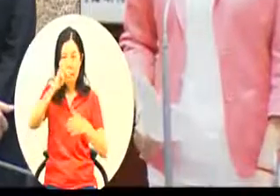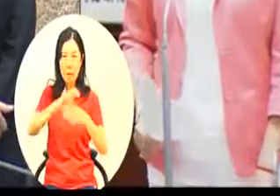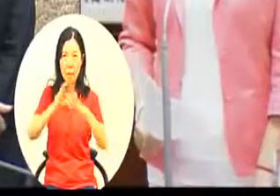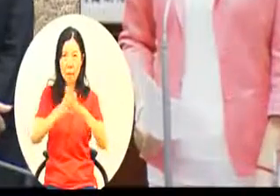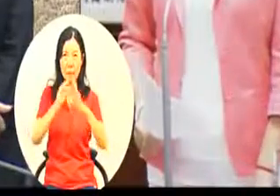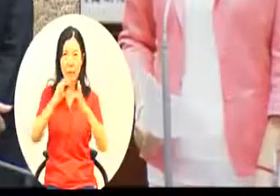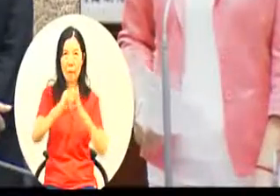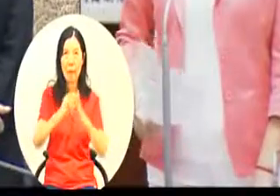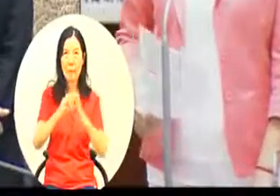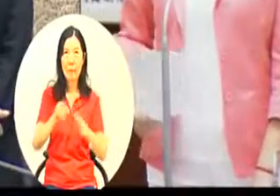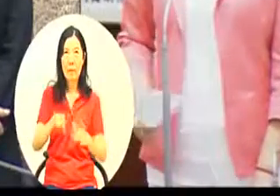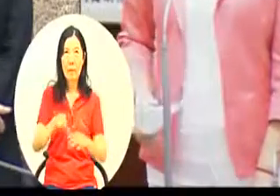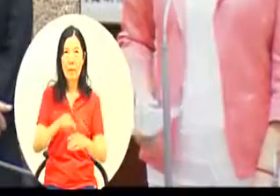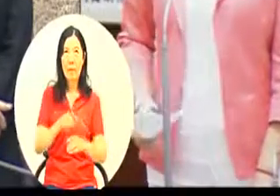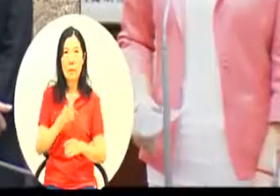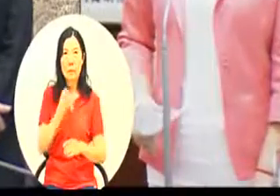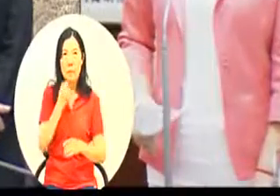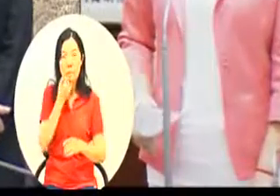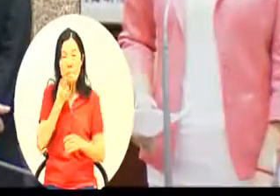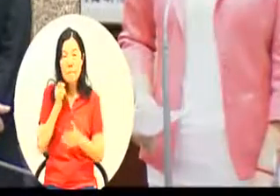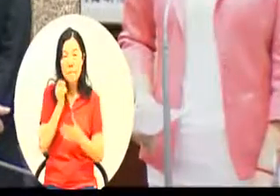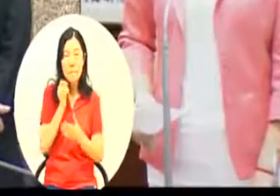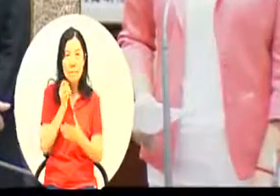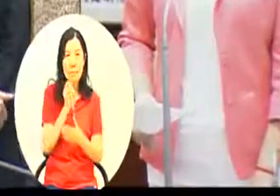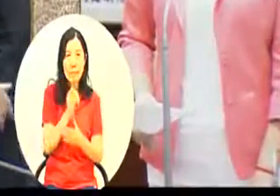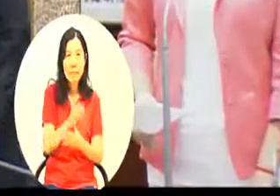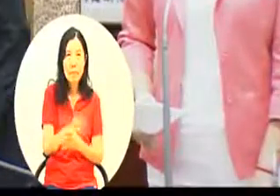呢投入什么？